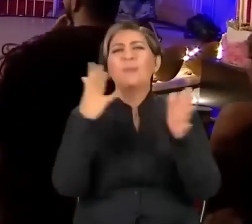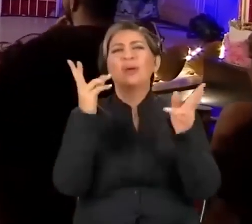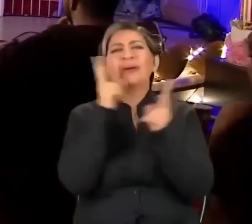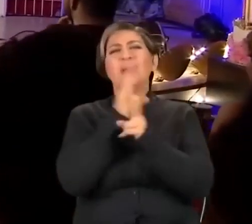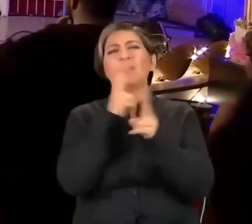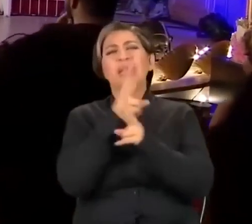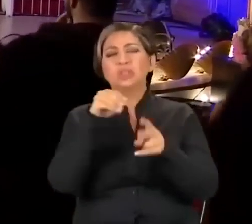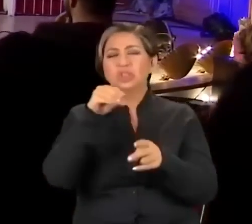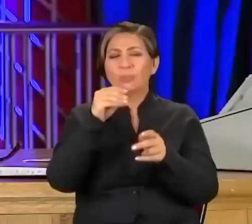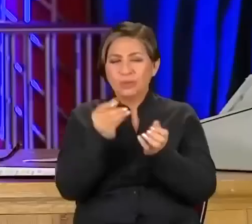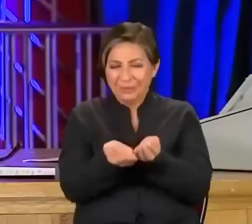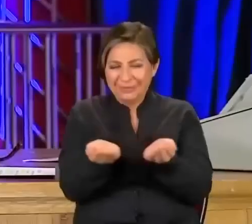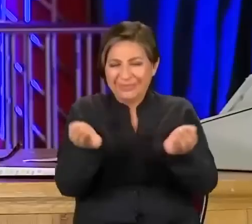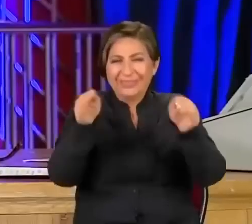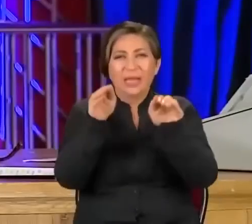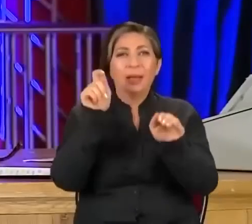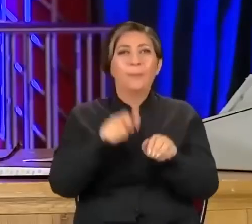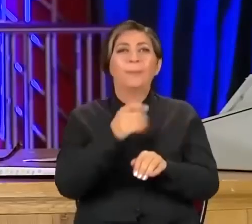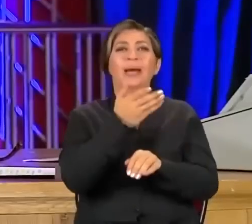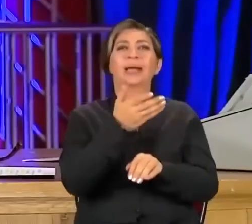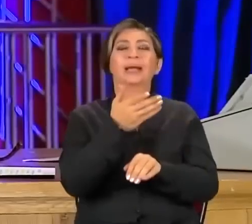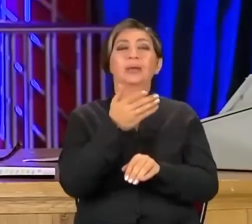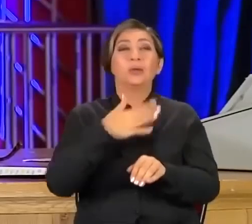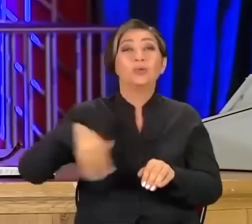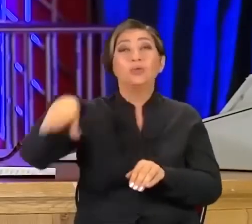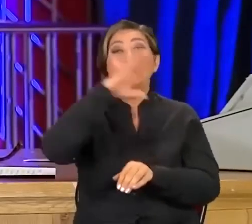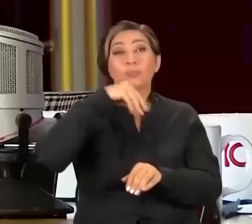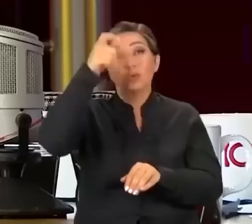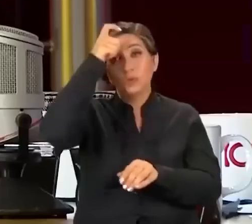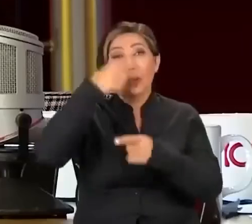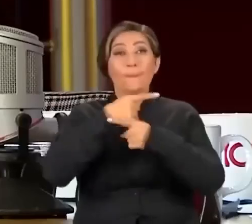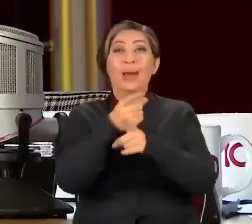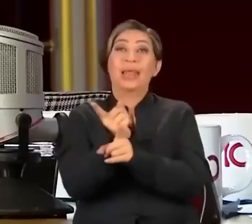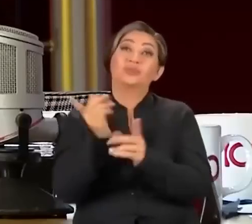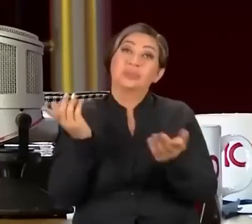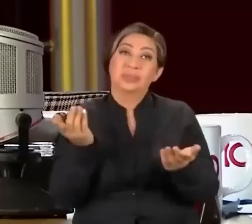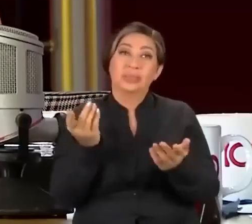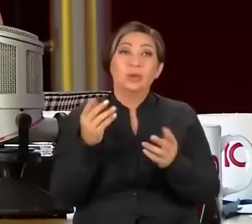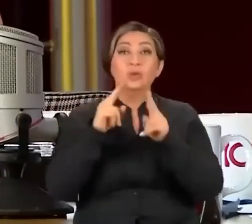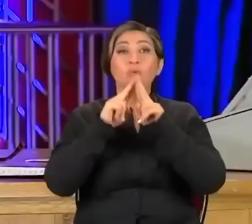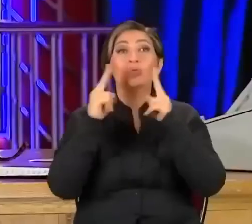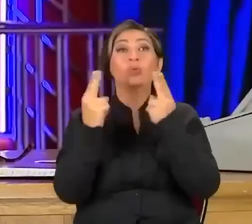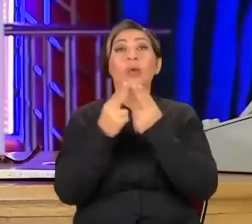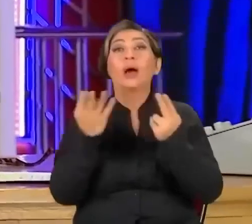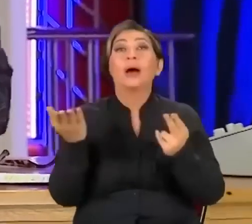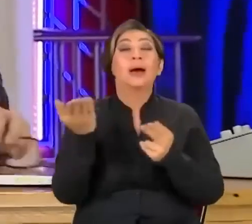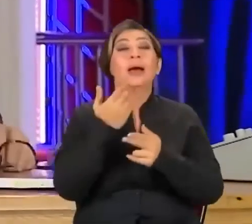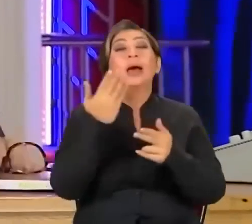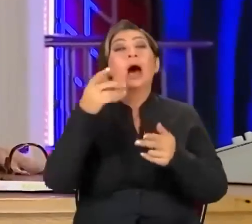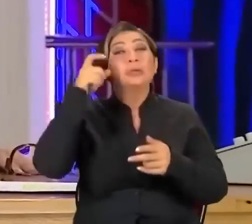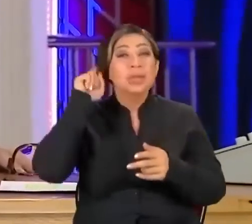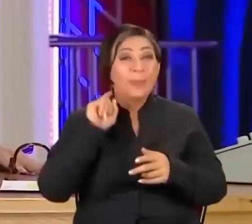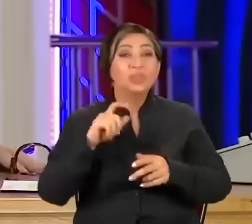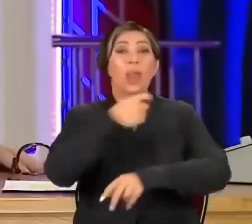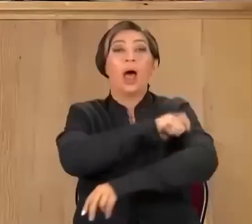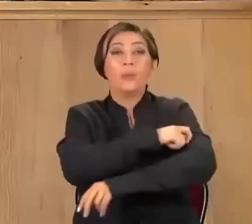komedi de bu çamurdan çömlek yapmak. Yani burada... Tüm Türkiye herhalde bunu paylaştı. Evet. Yani dünya, bütün Azerbaycan,